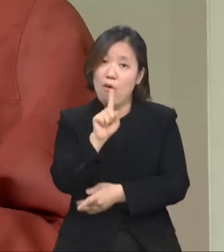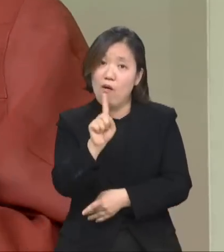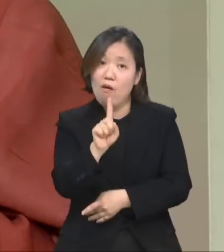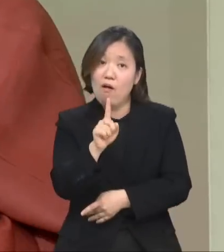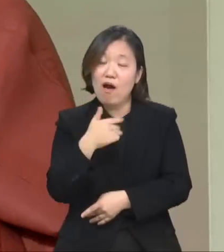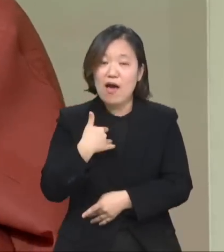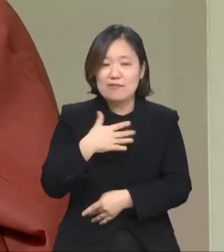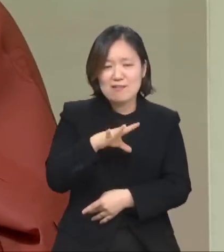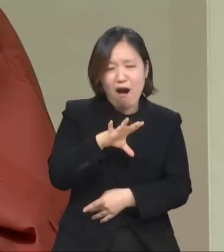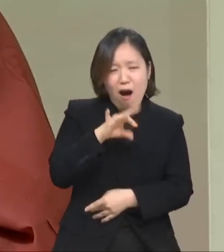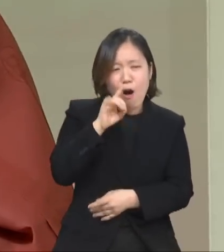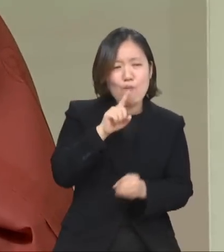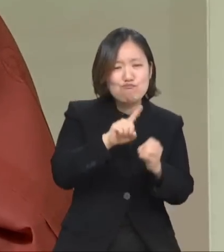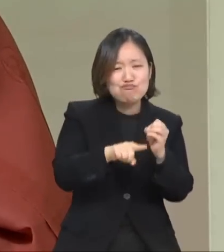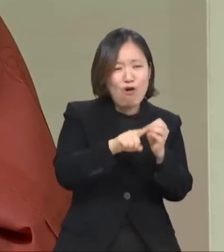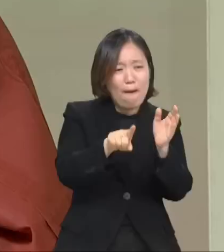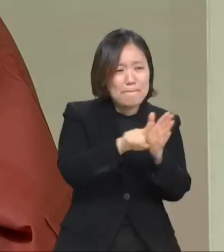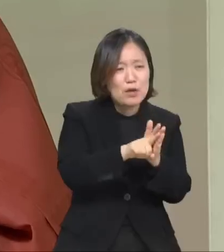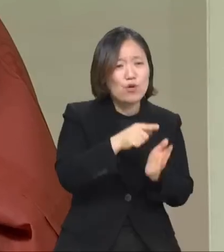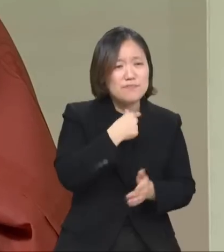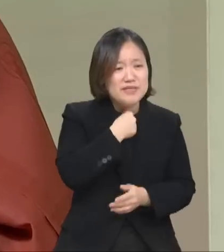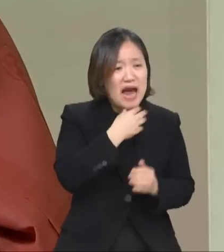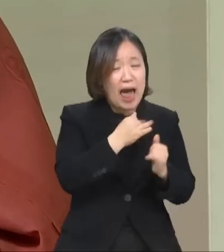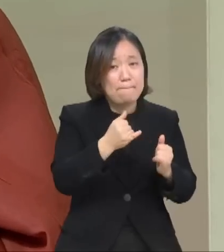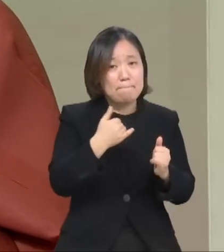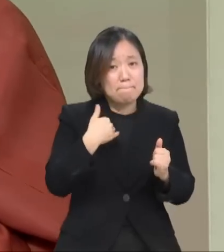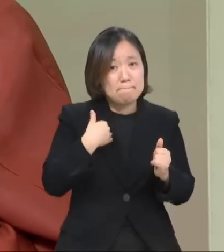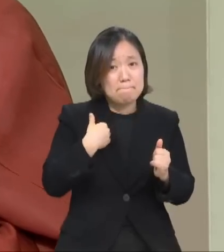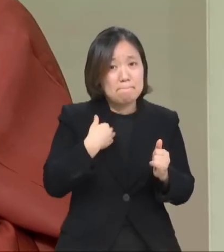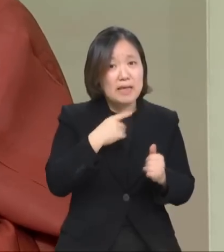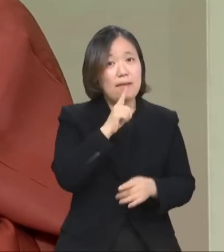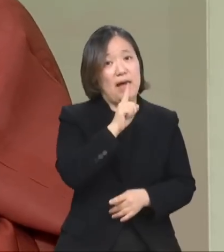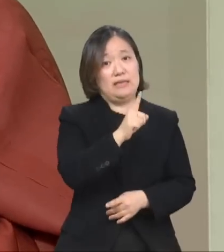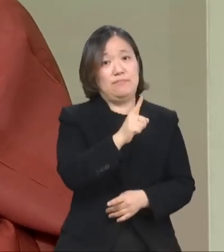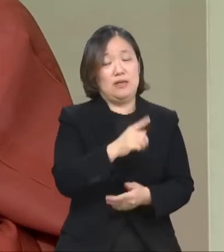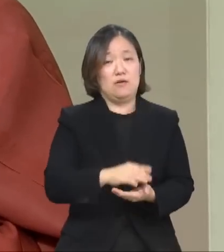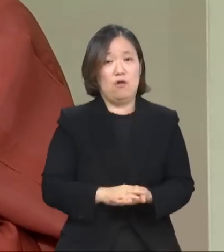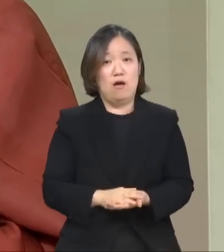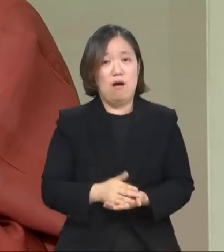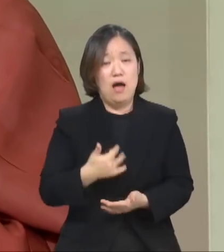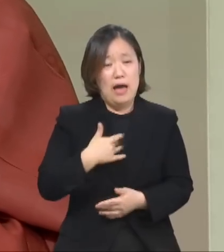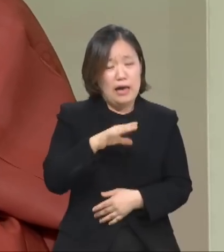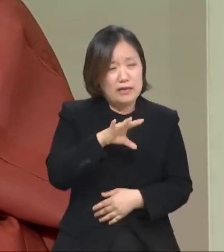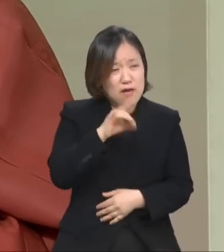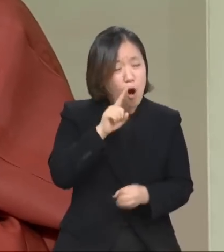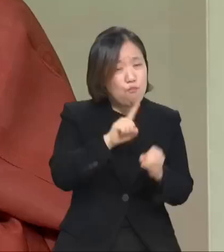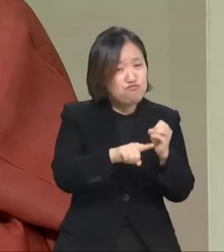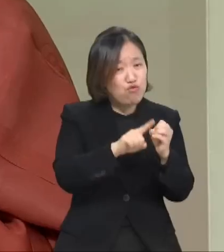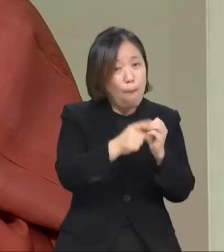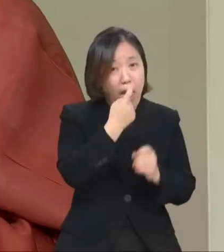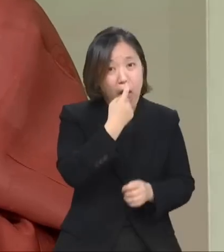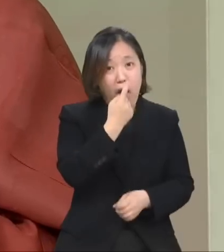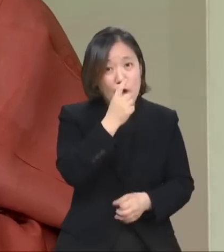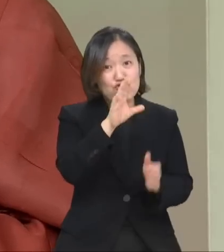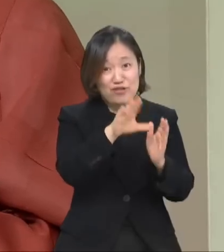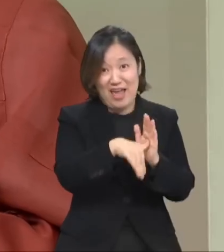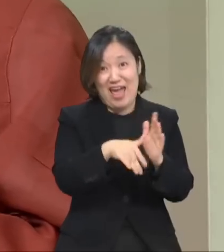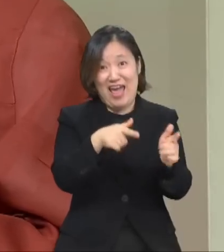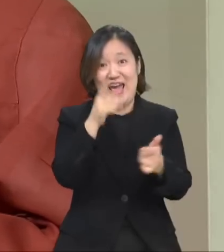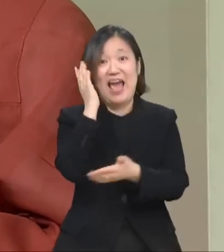부처님의 경전 공부로 들어가기 위한 그런 왕초보를 위한 사다리의 과정일